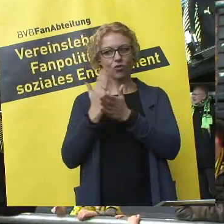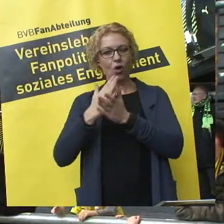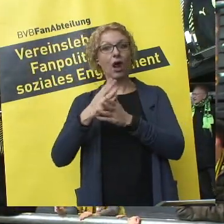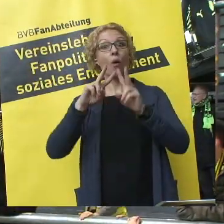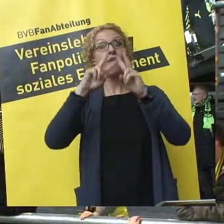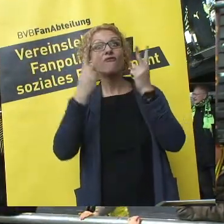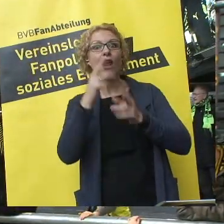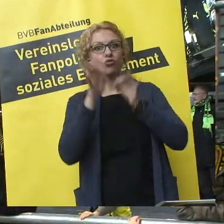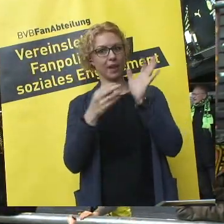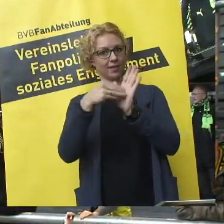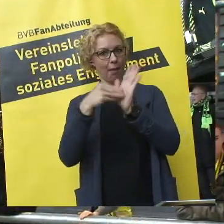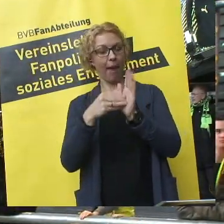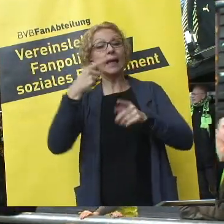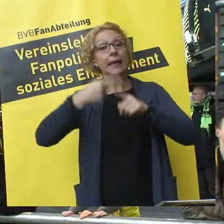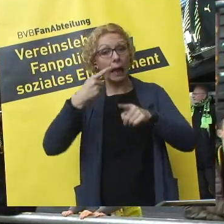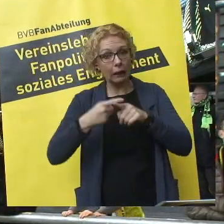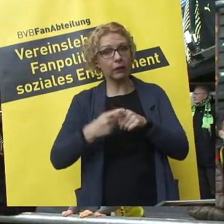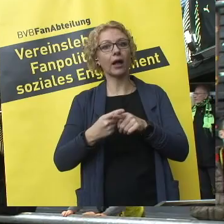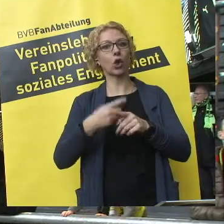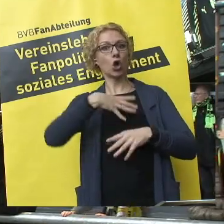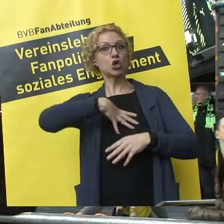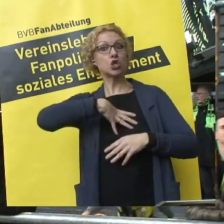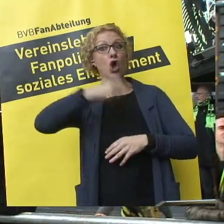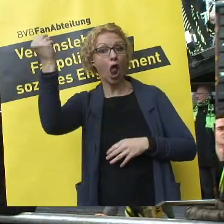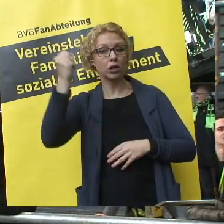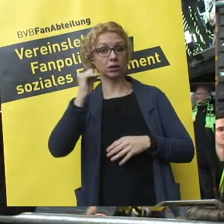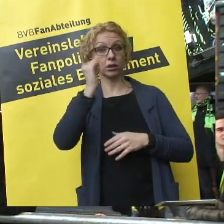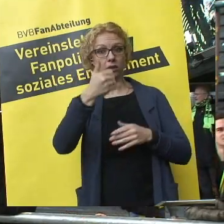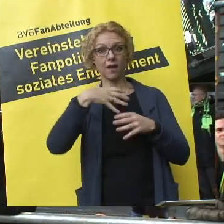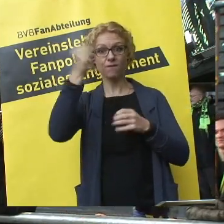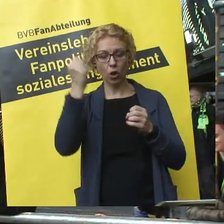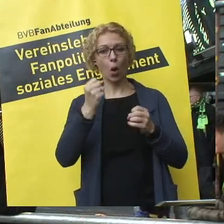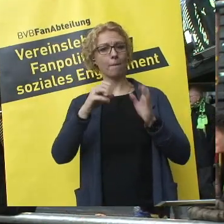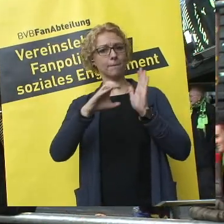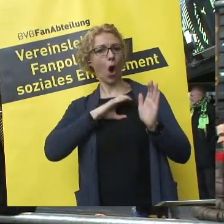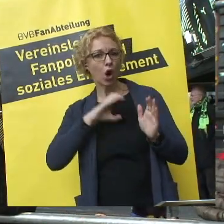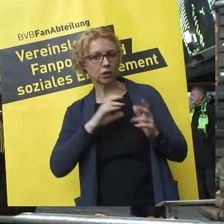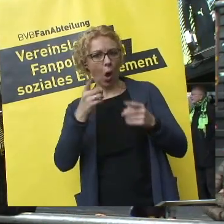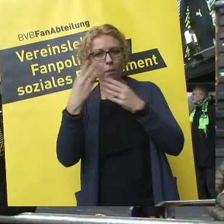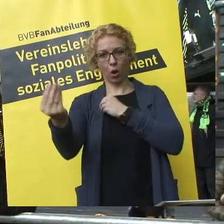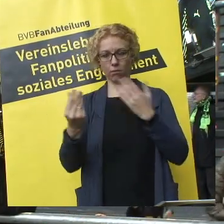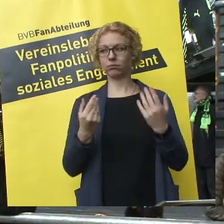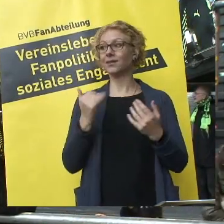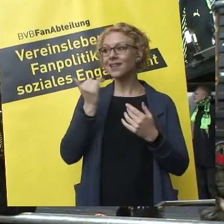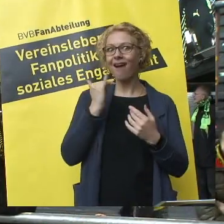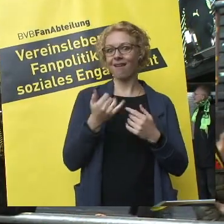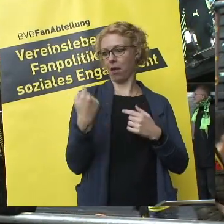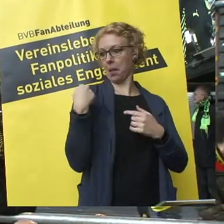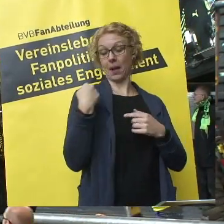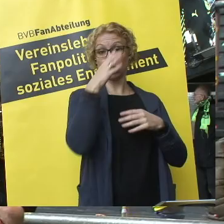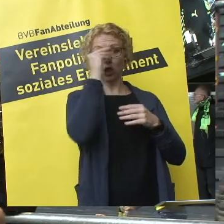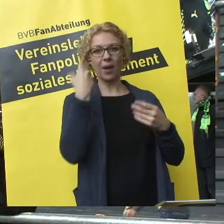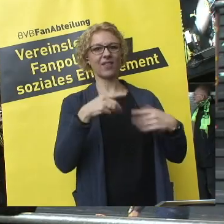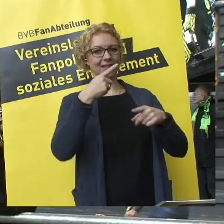den Weltspielen teilgenommen, in Griechenland mit der Staffel Gold geholt, sehe ich gerade Bronze. Wie war das für dich? Also ich war im Sommer in Griechenland,